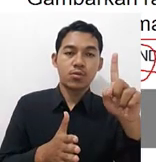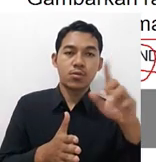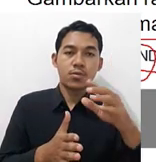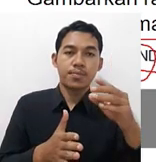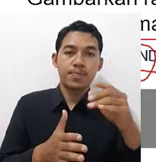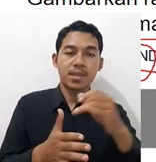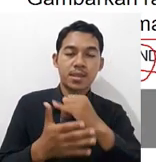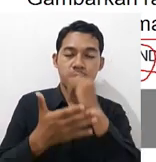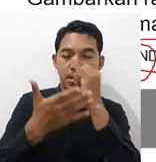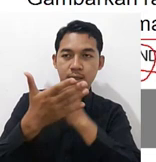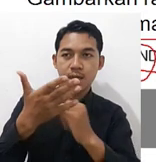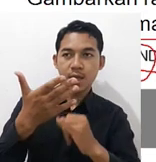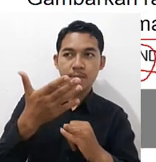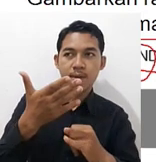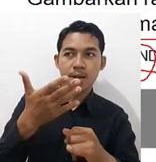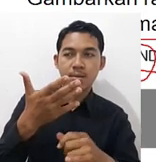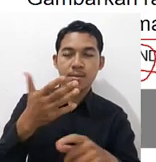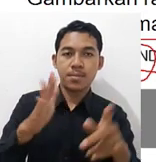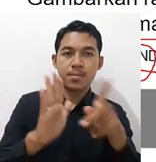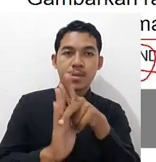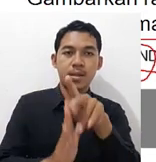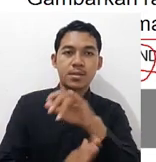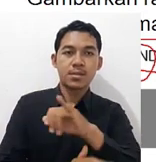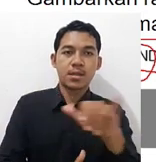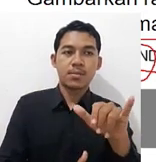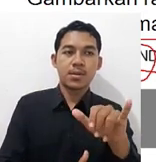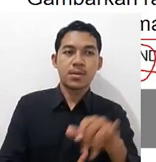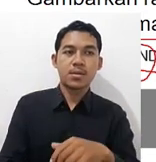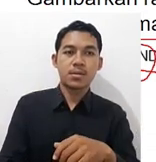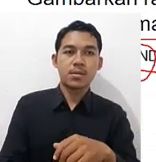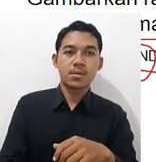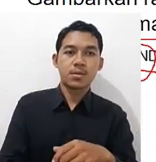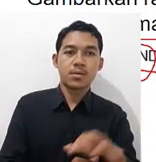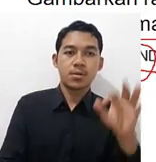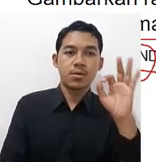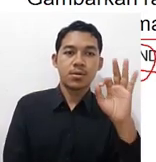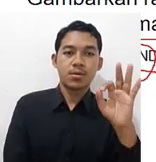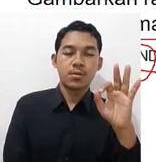bahkan digambar persamaannya. Oke,